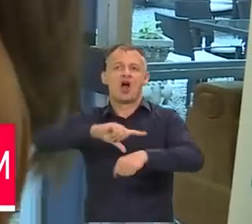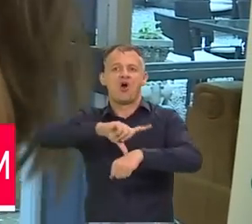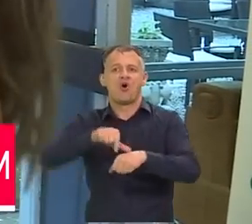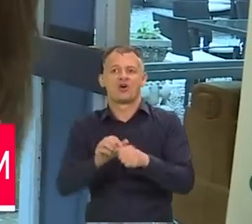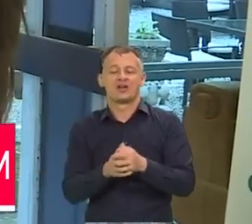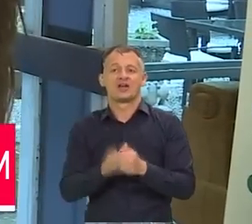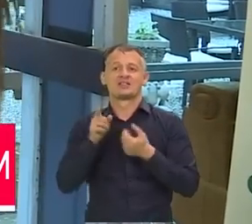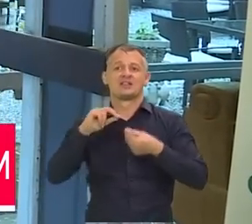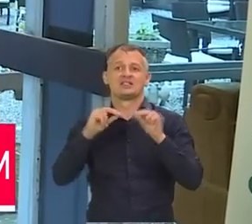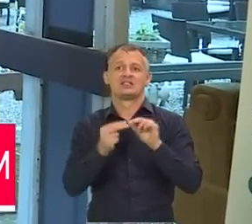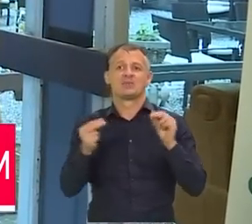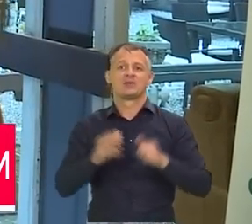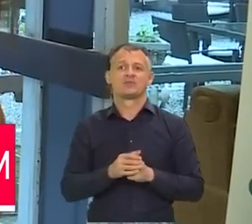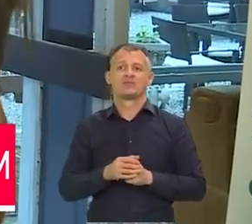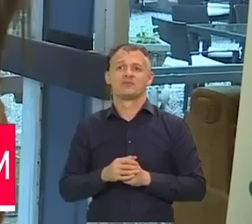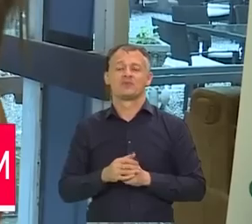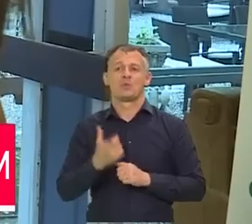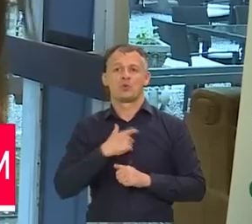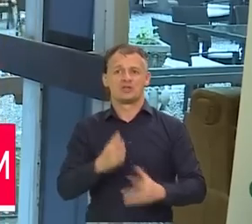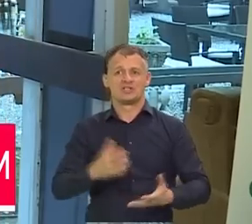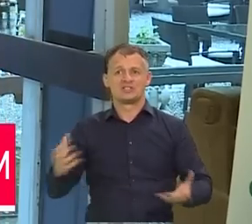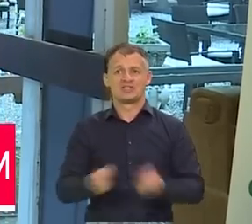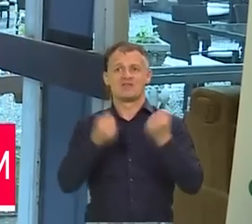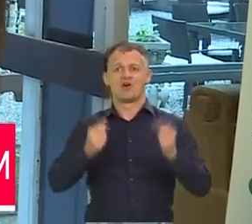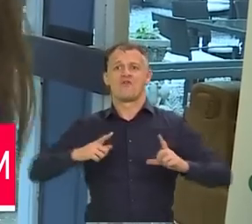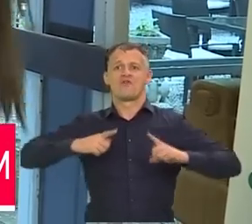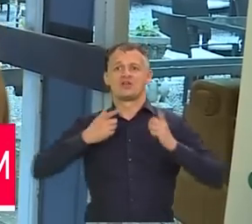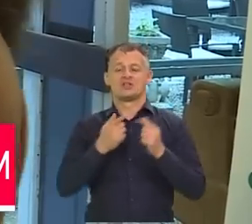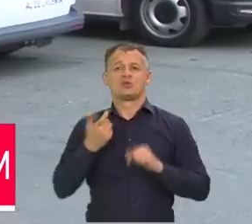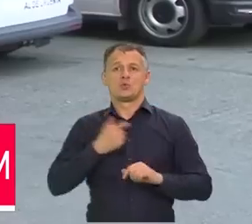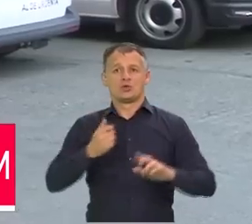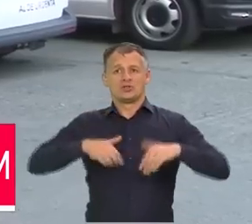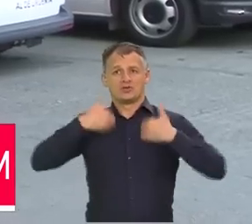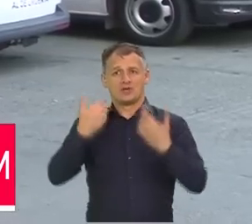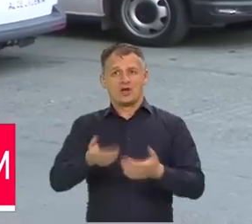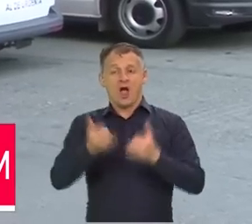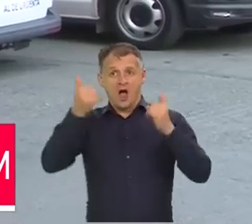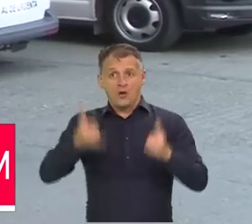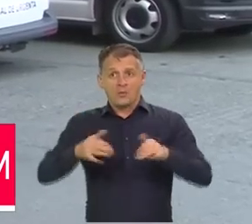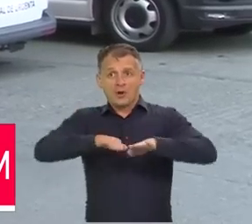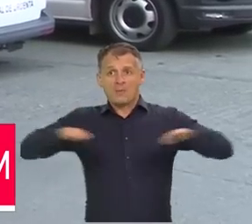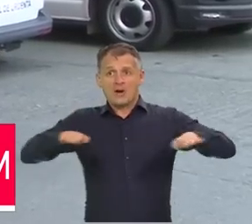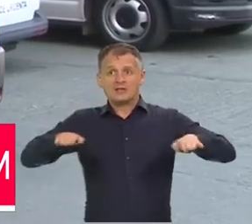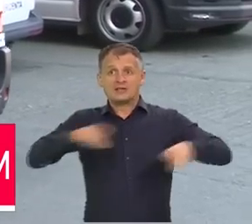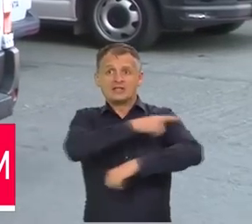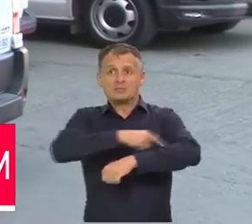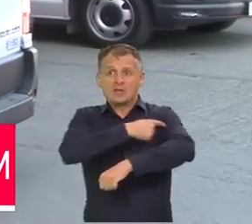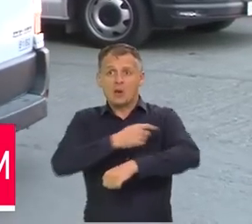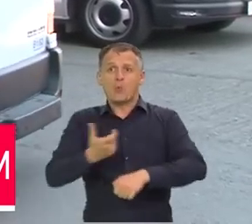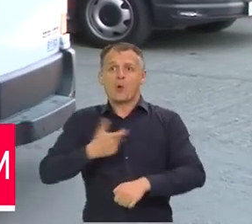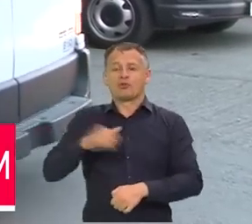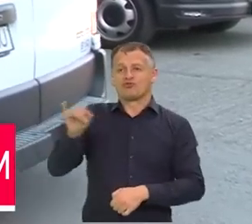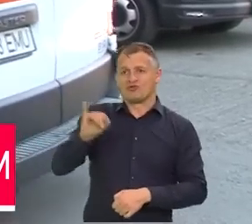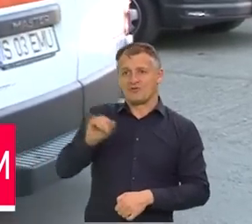dar asta înseamnă că pot salva o viață și o pot reda. Chiar acum, pe un pat de spital, s-ar putea afla un om a